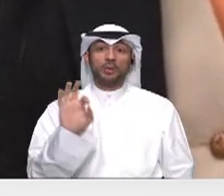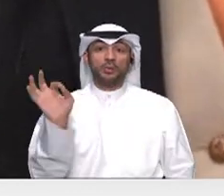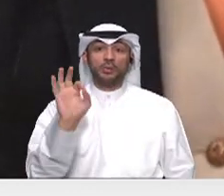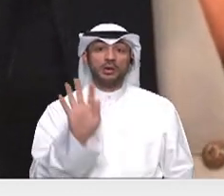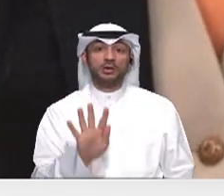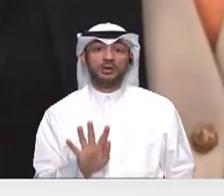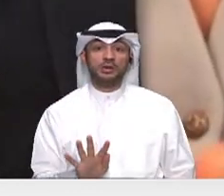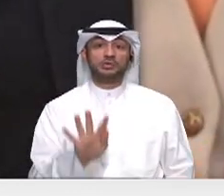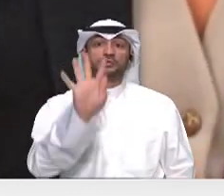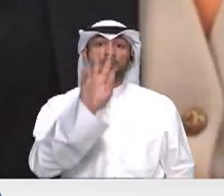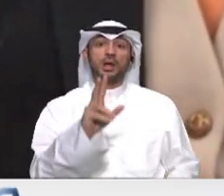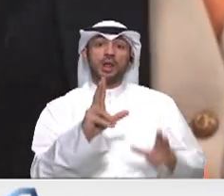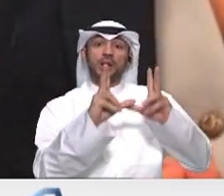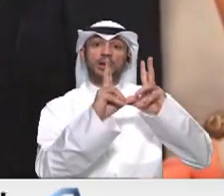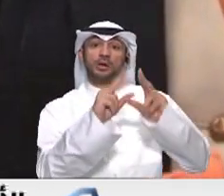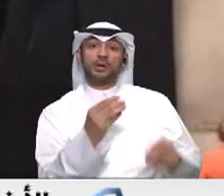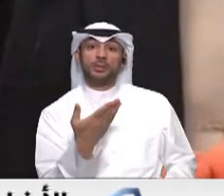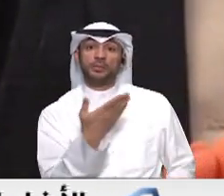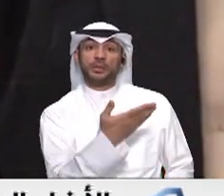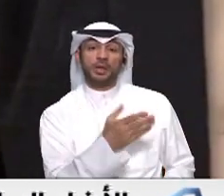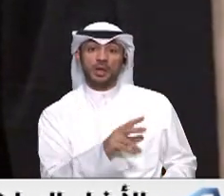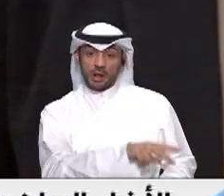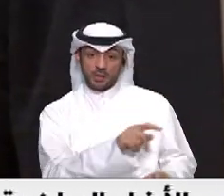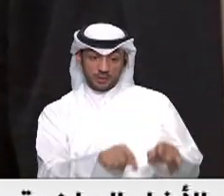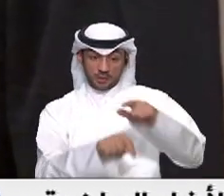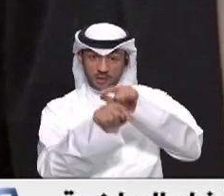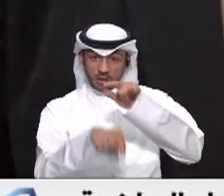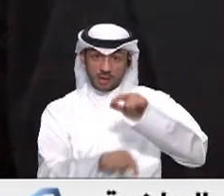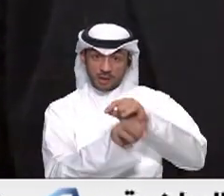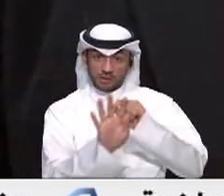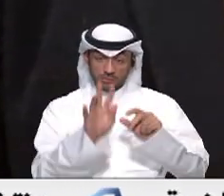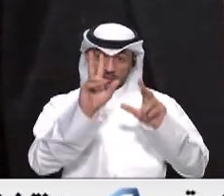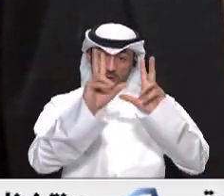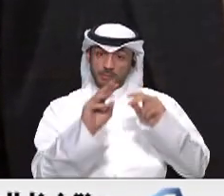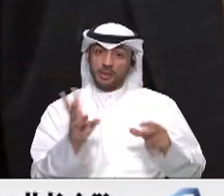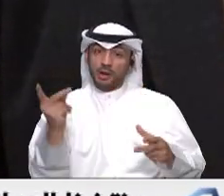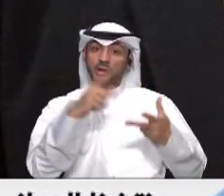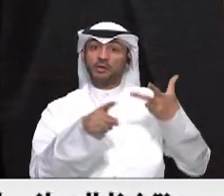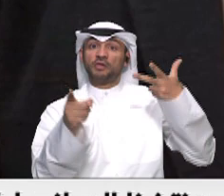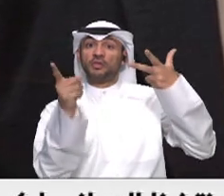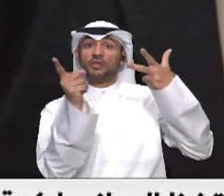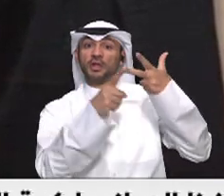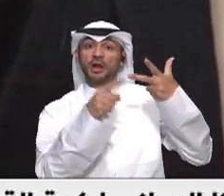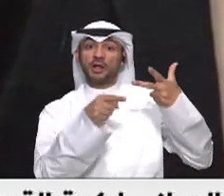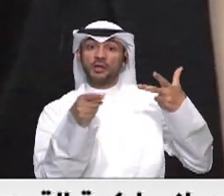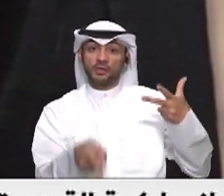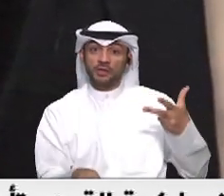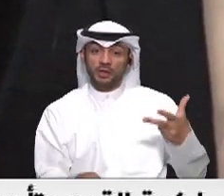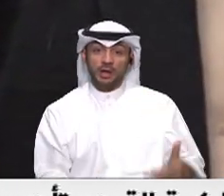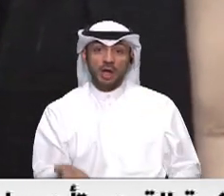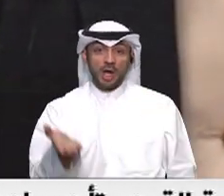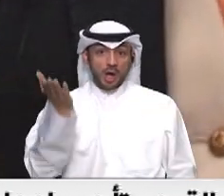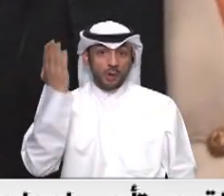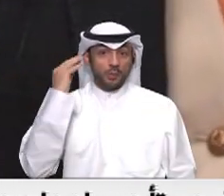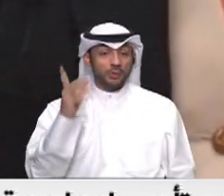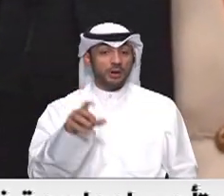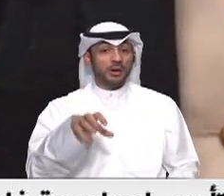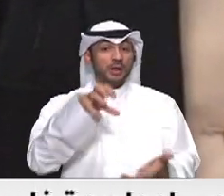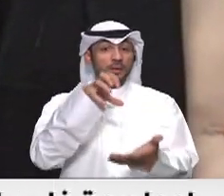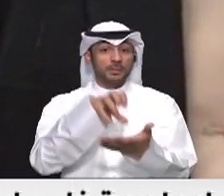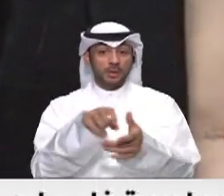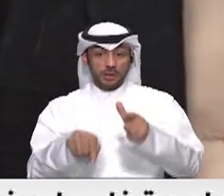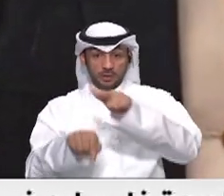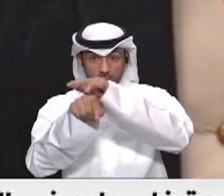شمال لبنان. شمال لبنان هذا الاستهداف الثالث له بعد استهداف مدينة طرابلس